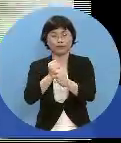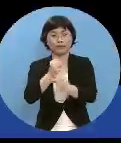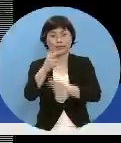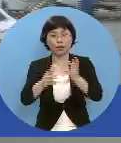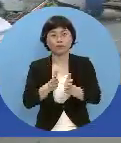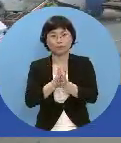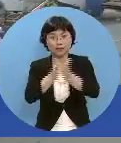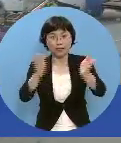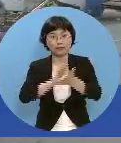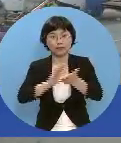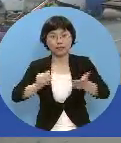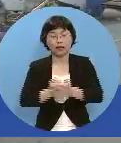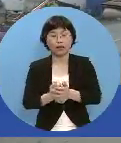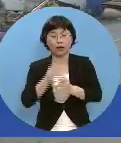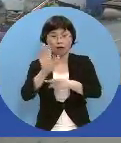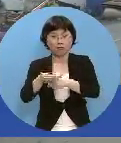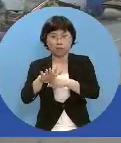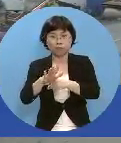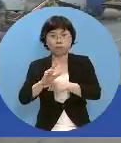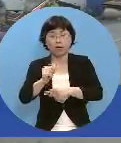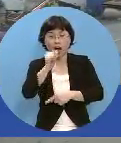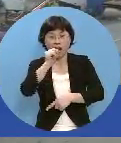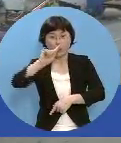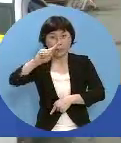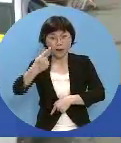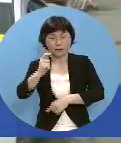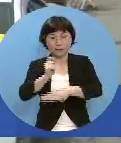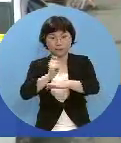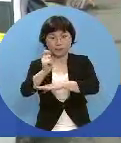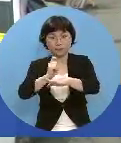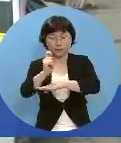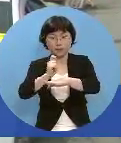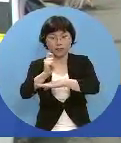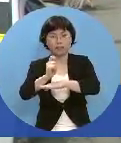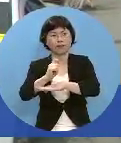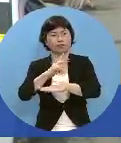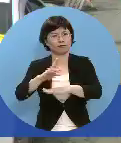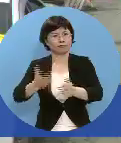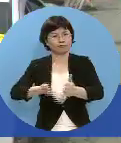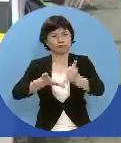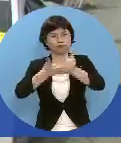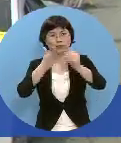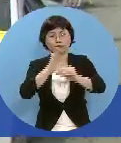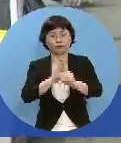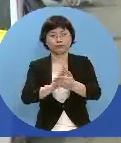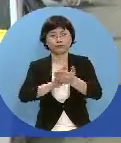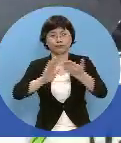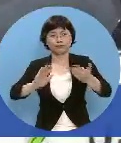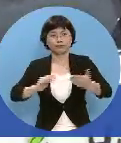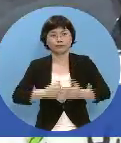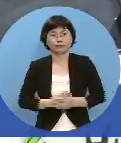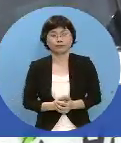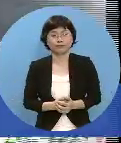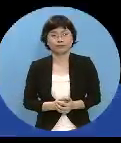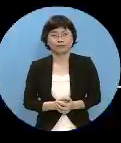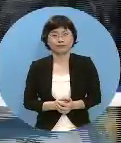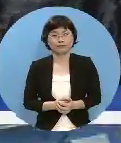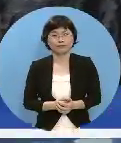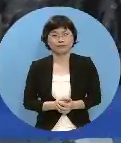나섭니다. 농어촌의 오지마을 주민들의 불편을 덜기 위한 100원 택시 사업이 큰 호응을 얻고